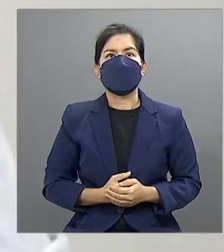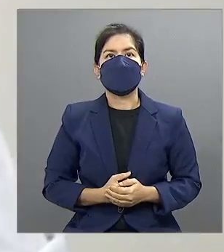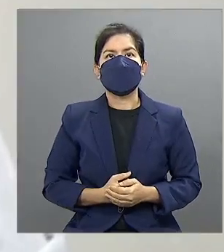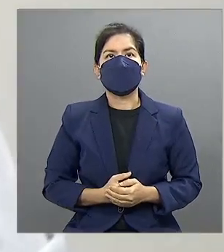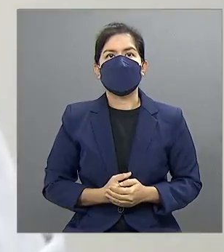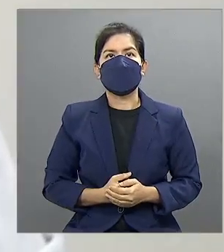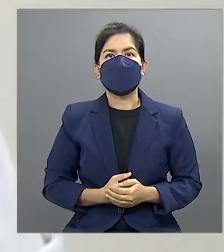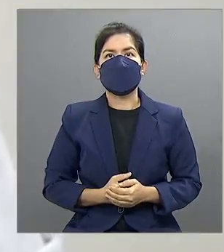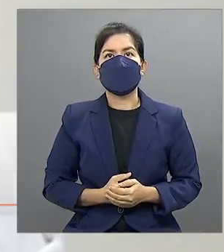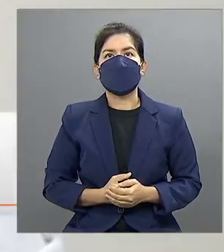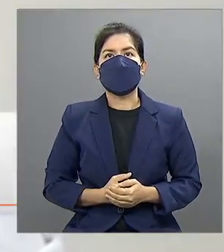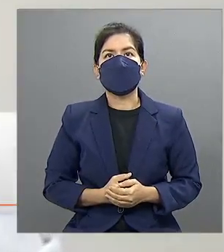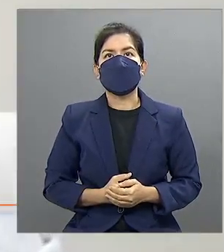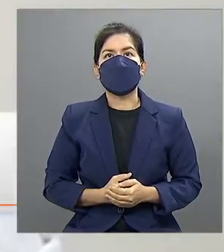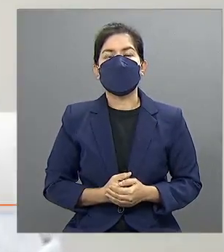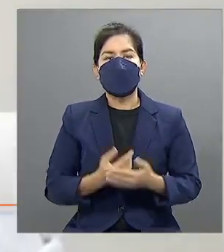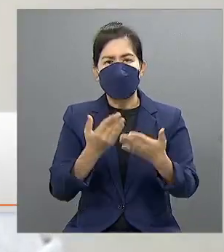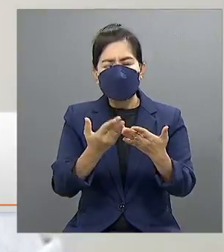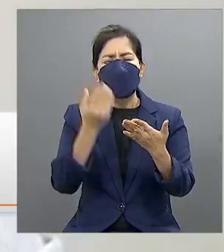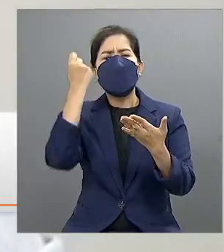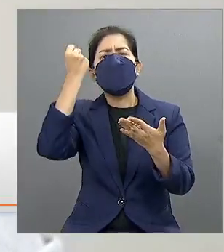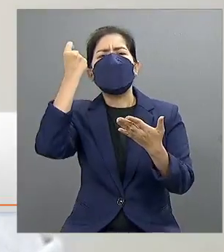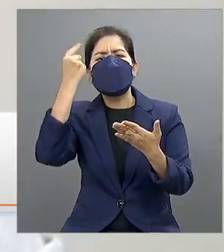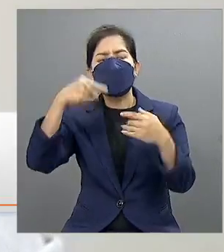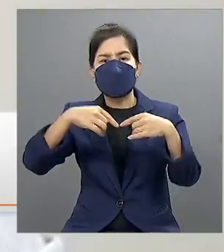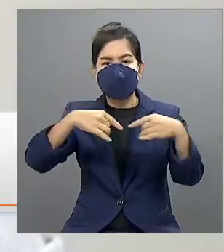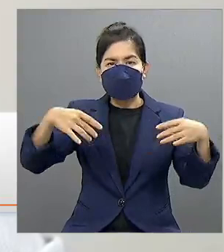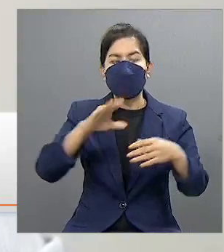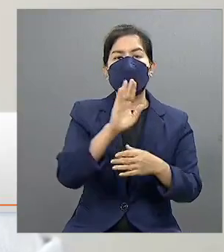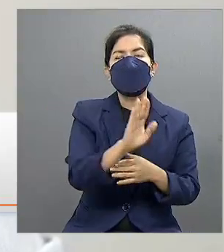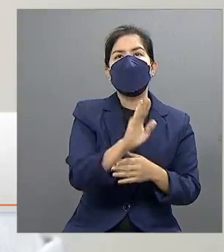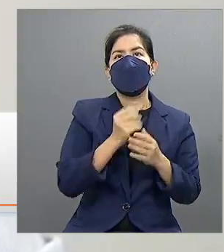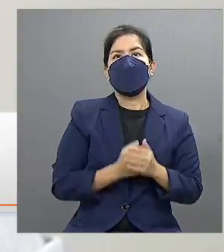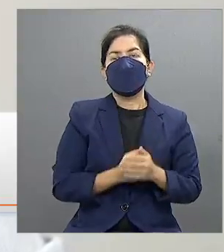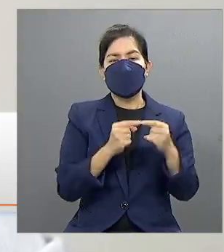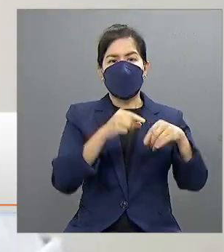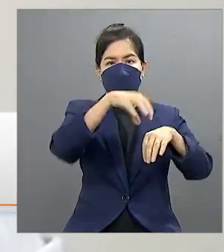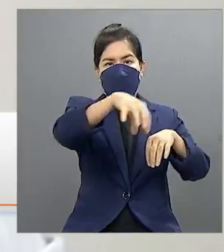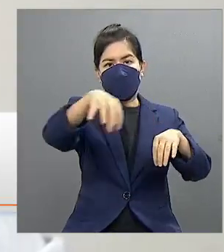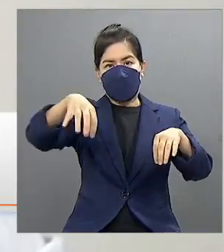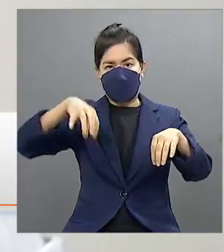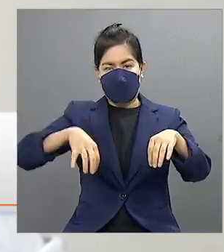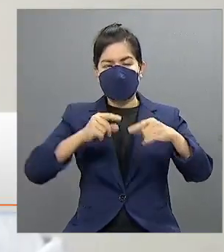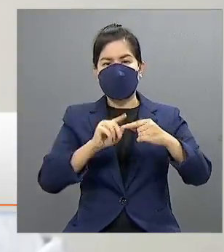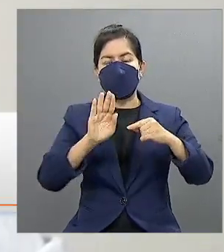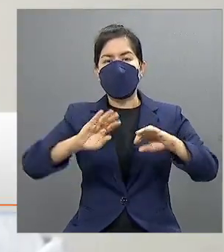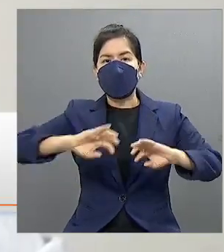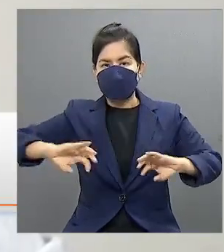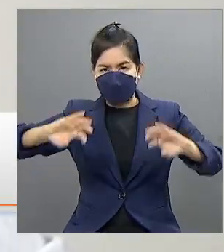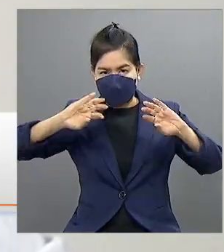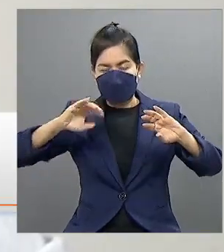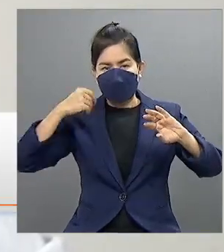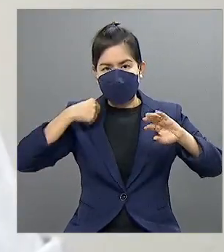อาจจะเป็นความเข้าใจที่คลาดเคลื่อนกันของหน่วยงานรัฐที่นำมาเผยแพร่นะครับก็คือหน้าก